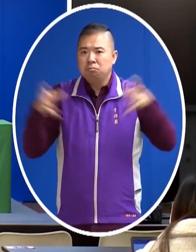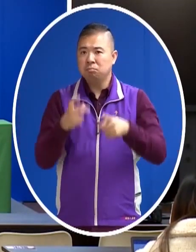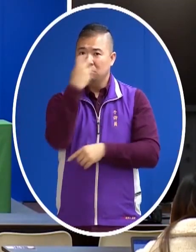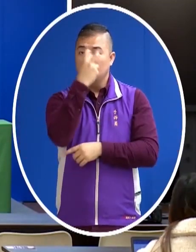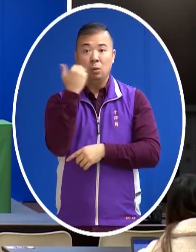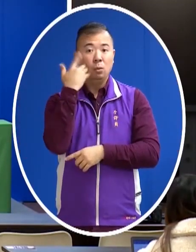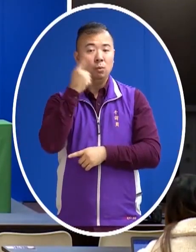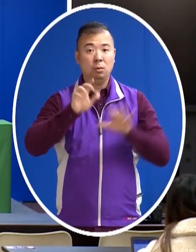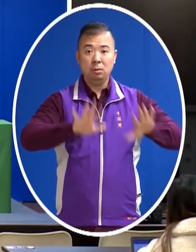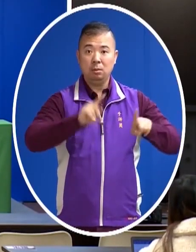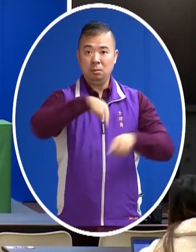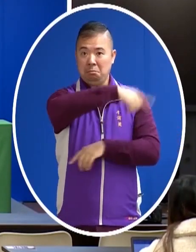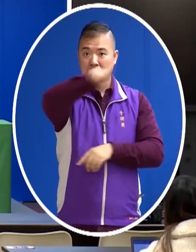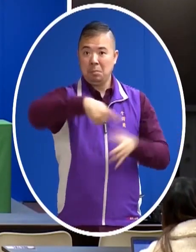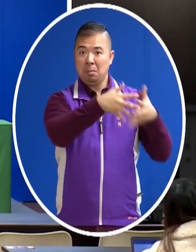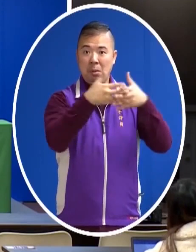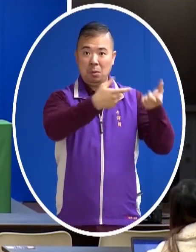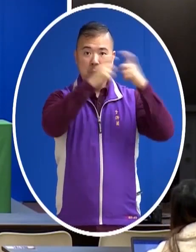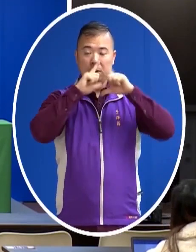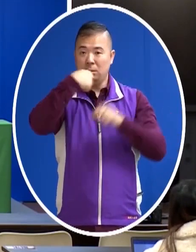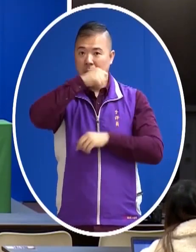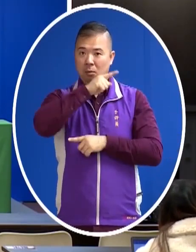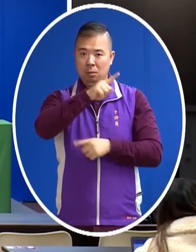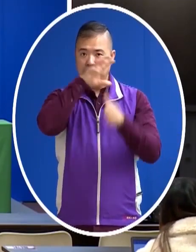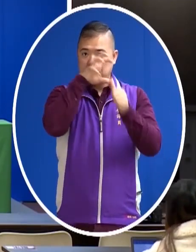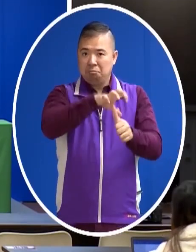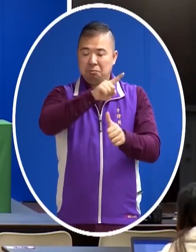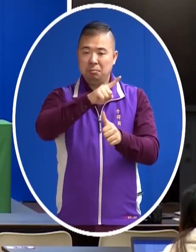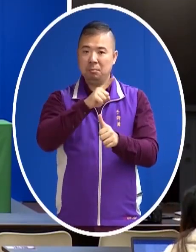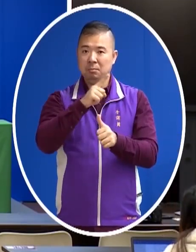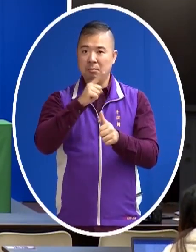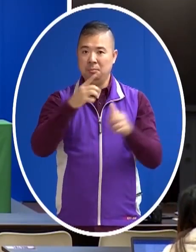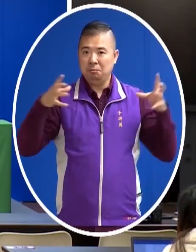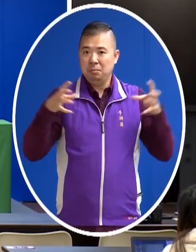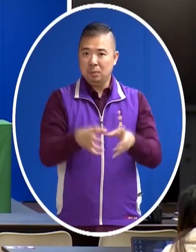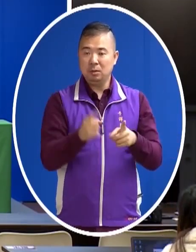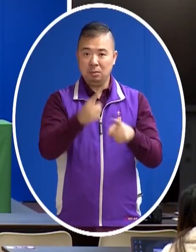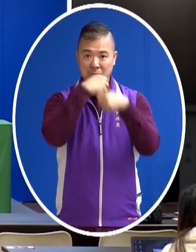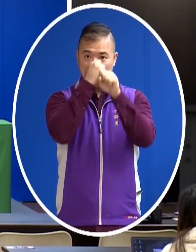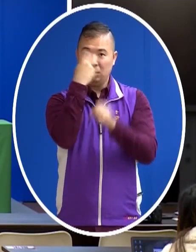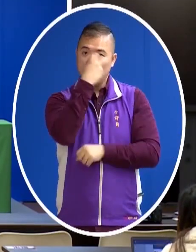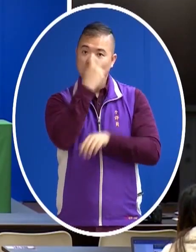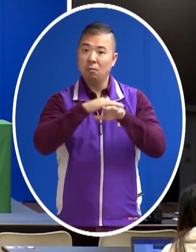从纽约回台的有考虑要强制采检，以及强制集中检疫吗？谢谢。